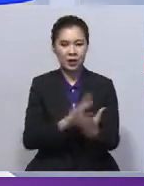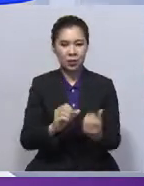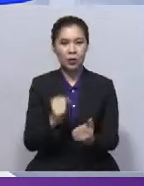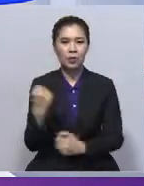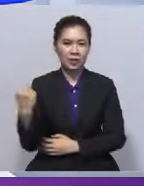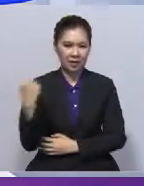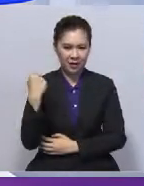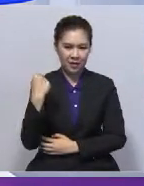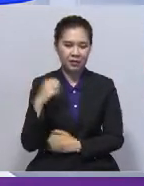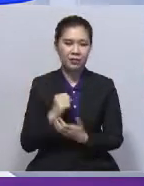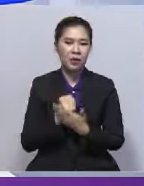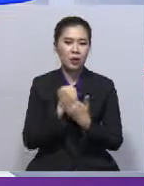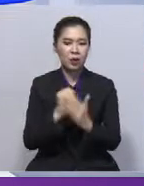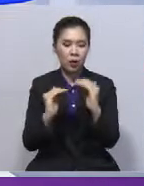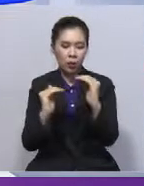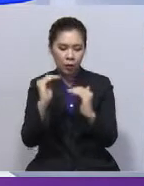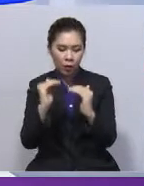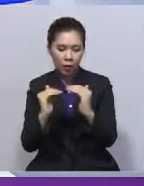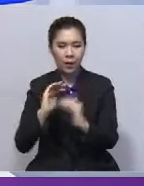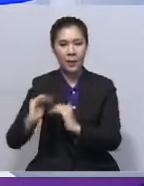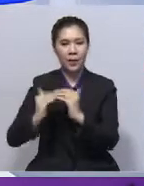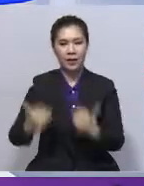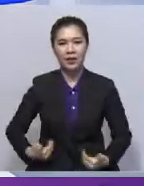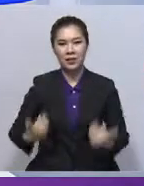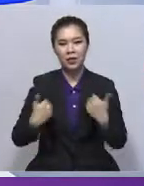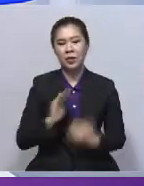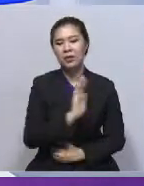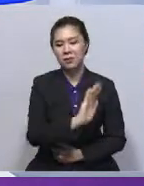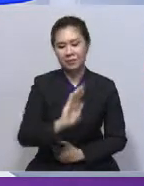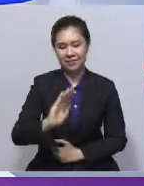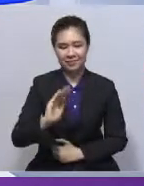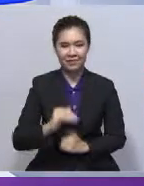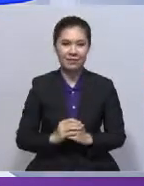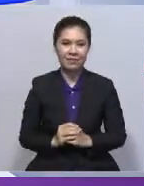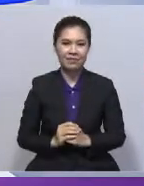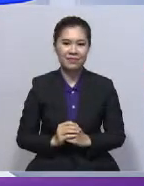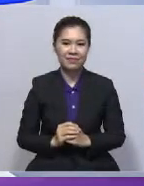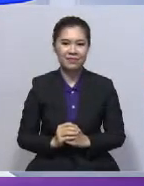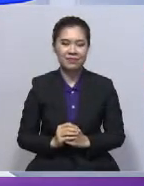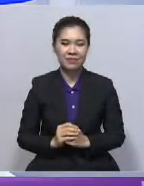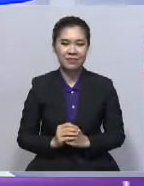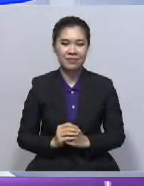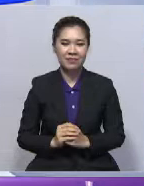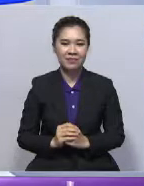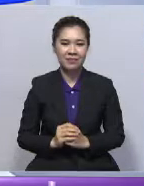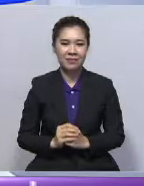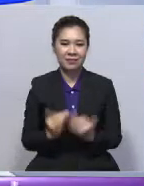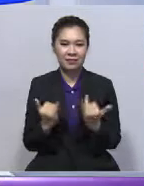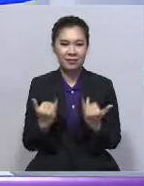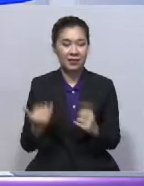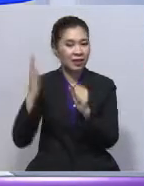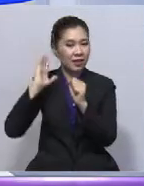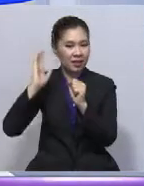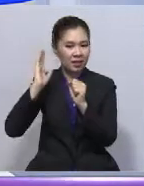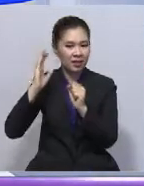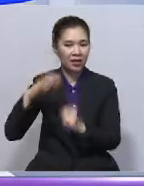รรค์เน้นการปฏิรูปเพื่อลดความเหลื่อมล้ำและพัฒนาคุณภาพชีวิตของพี่น้องประชาชนด้วยนะคะติดตามบรรยากาศจากคุณปรณทัศน์กิตติพ